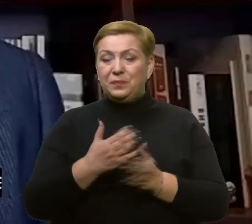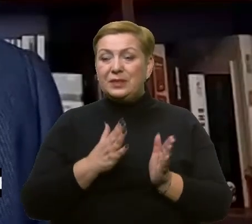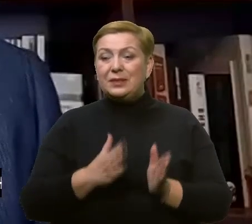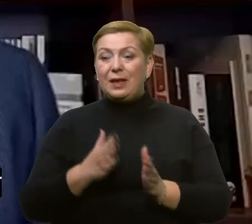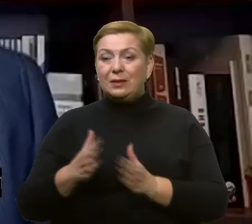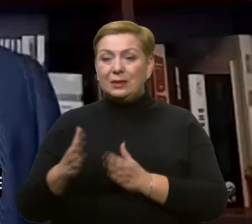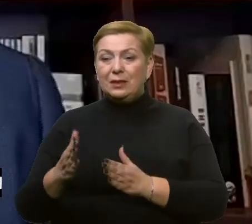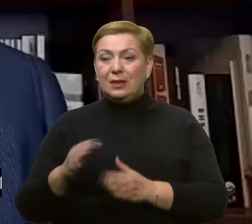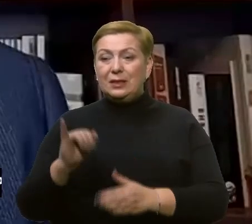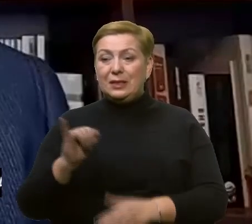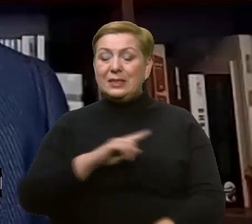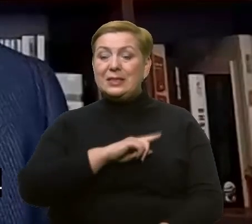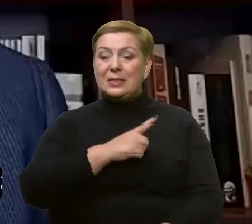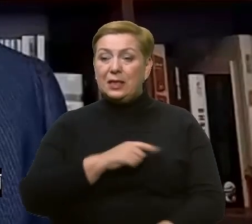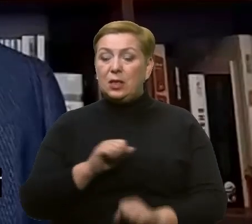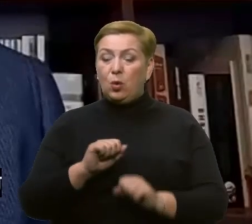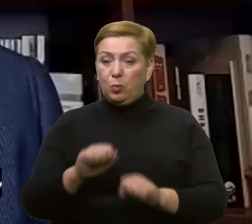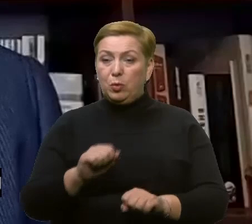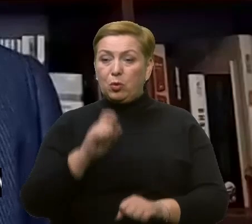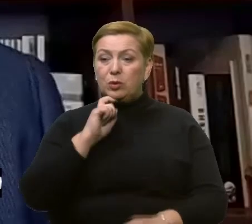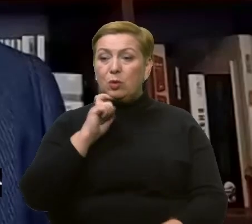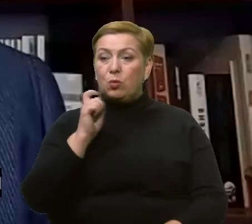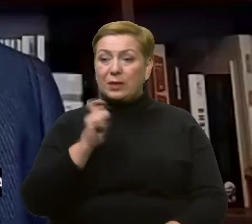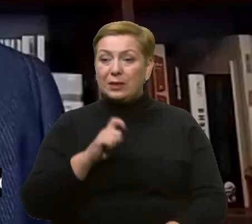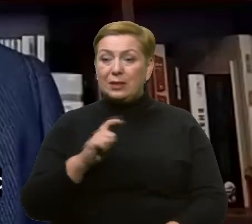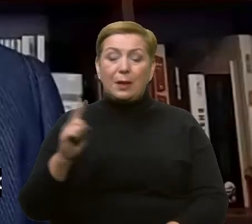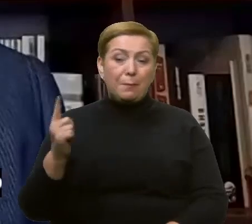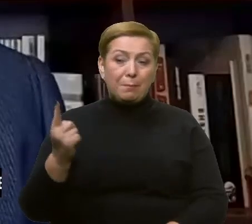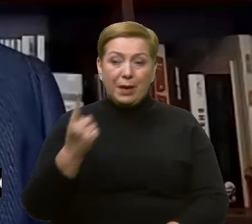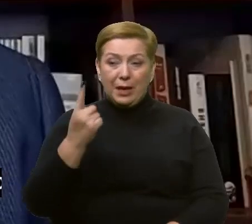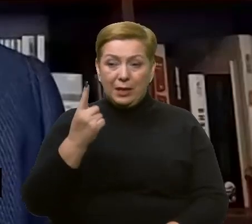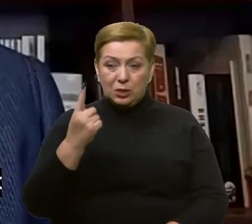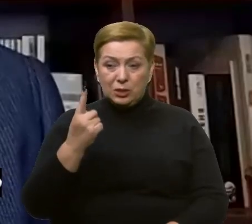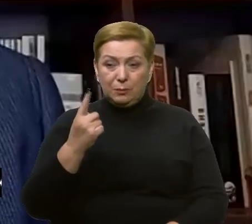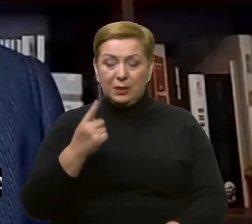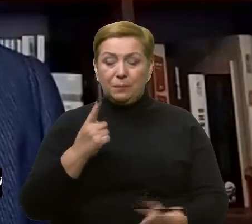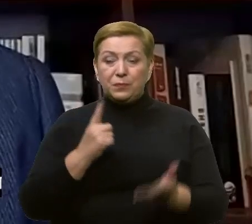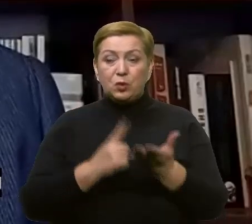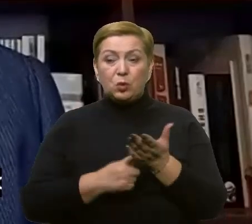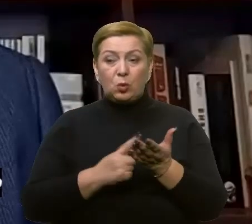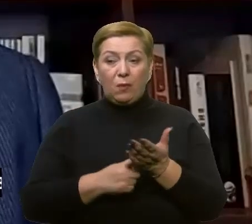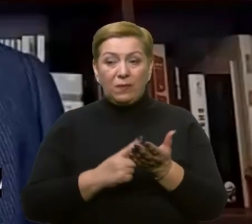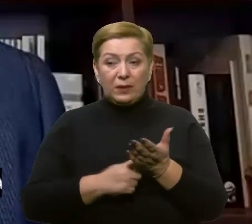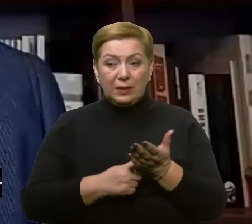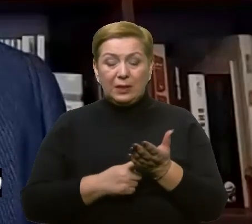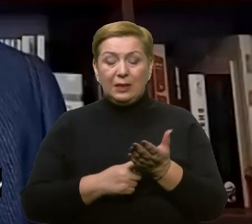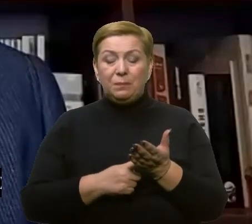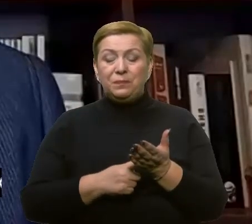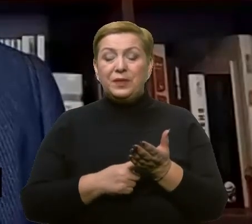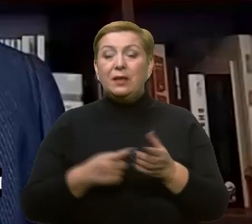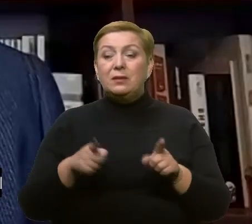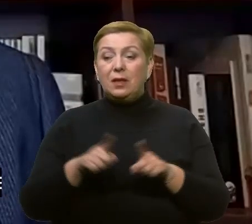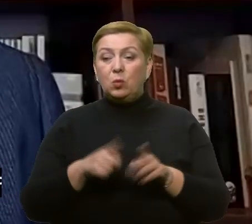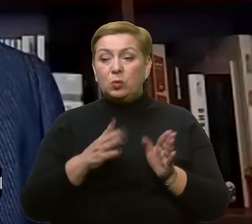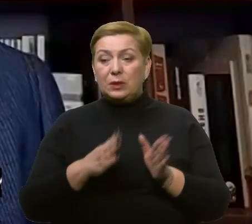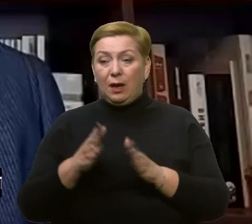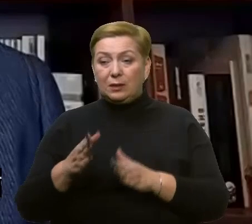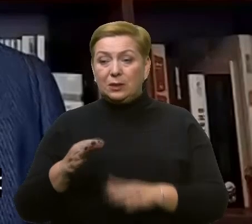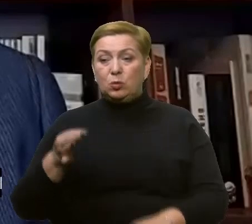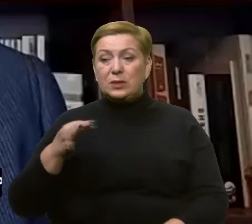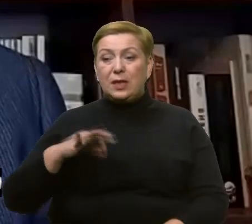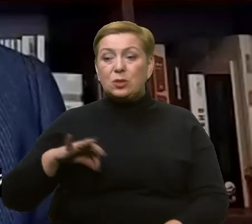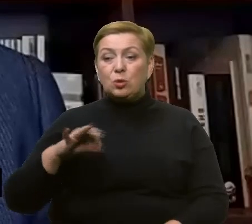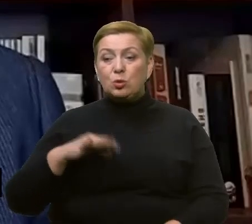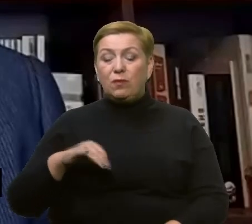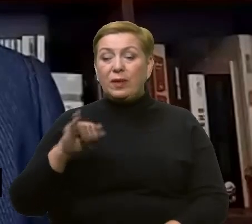сили оборони України, вони якраз першими довели тактику застосування